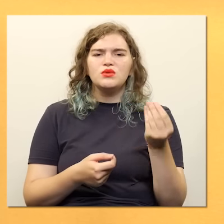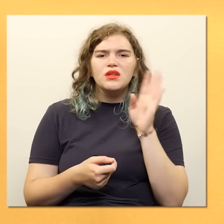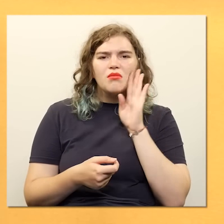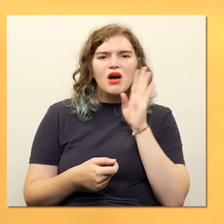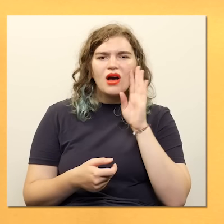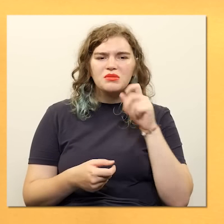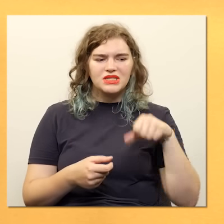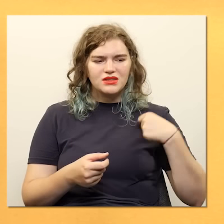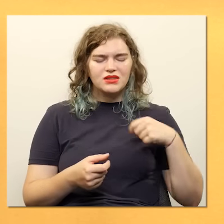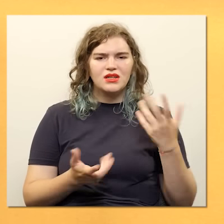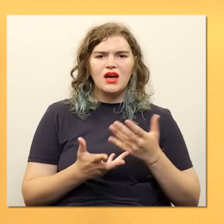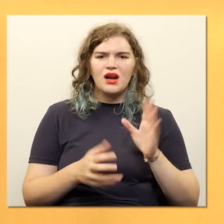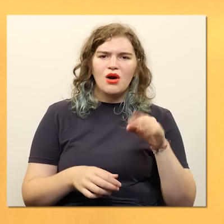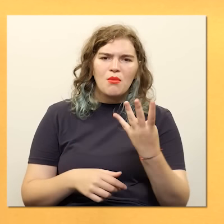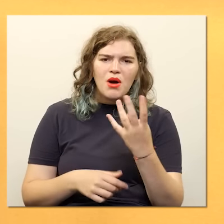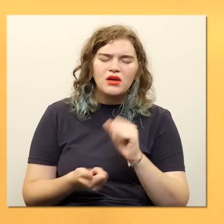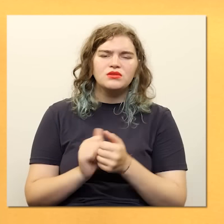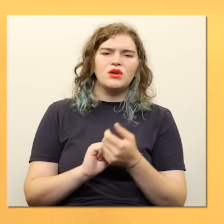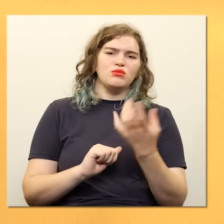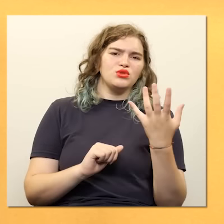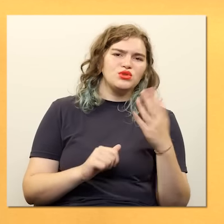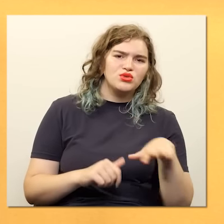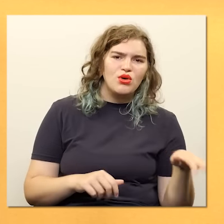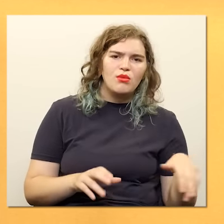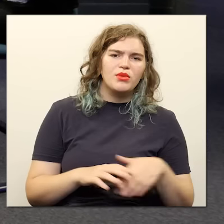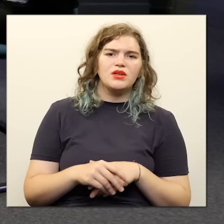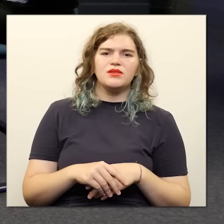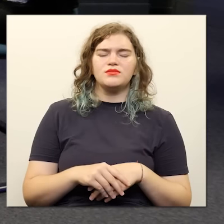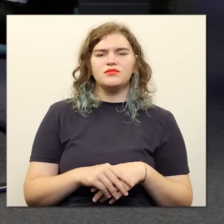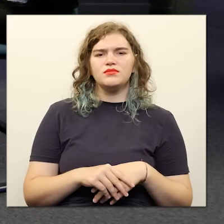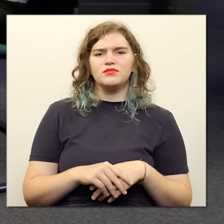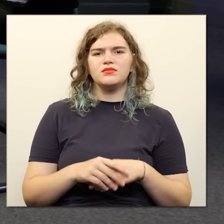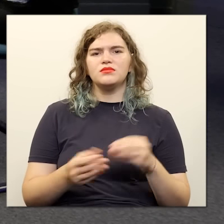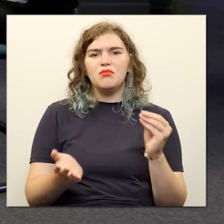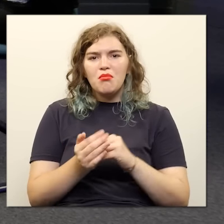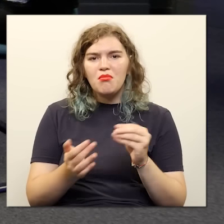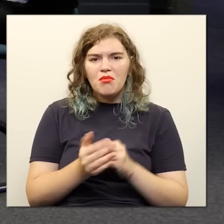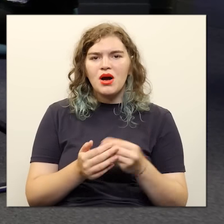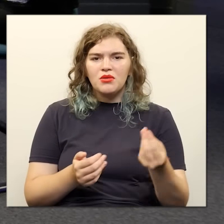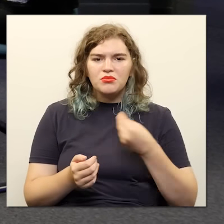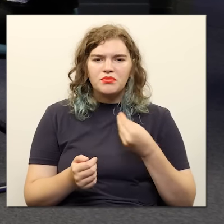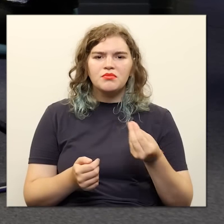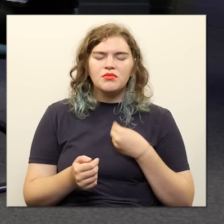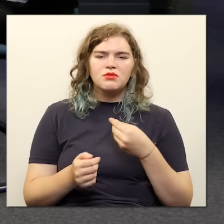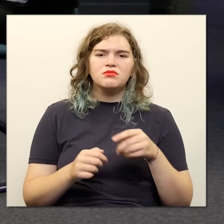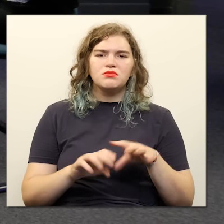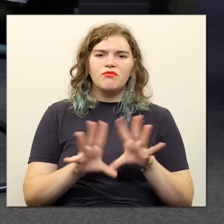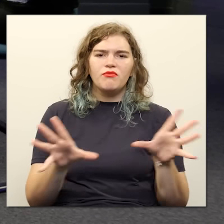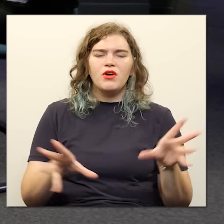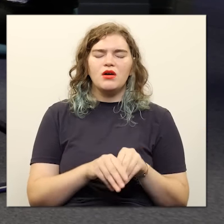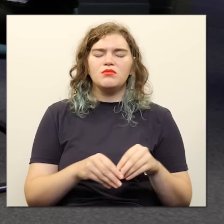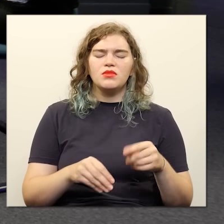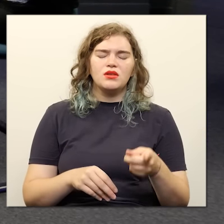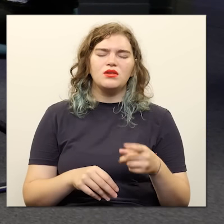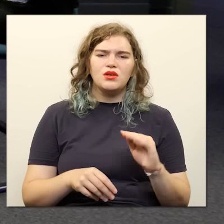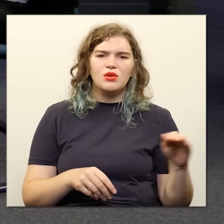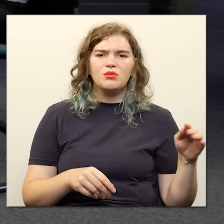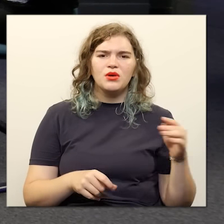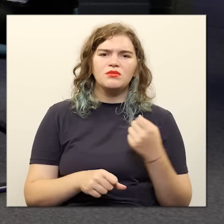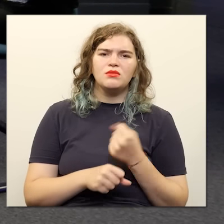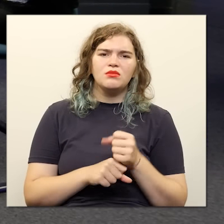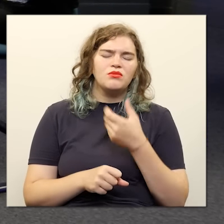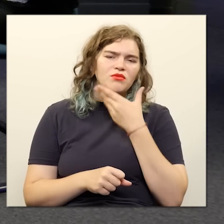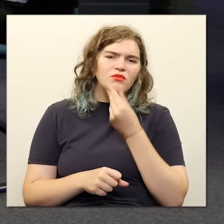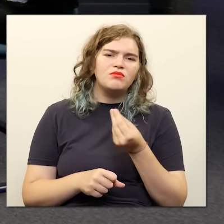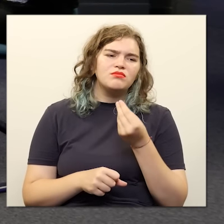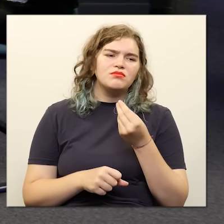mame tinere care au 4-5 copii și încă mai primesc copii în familie și sunt așa